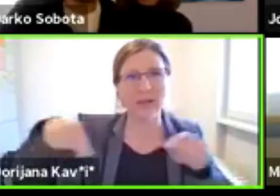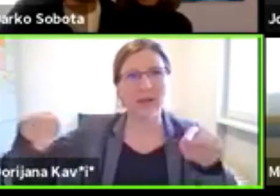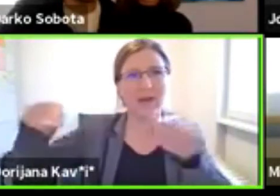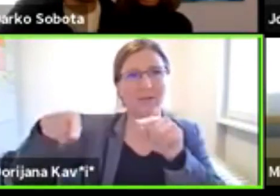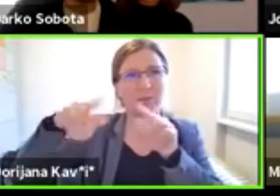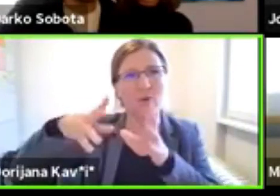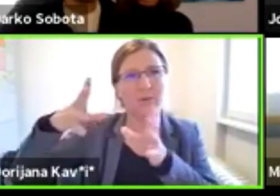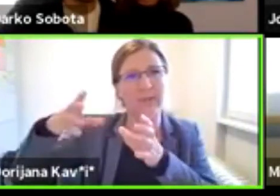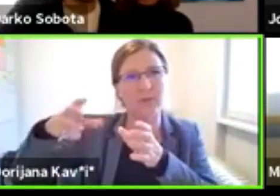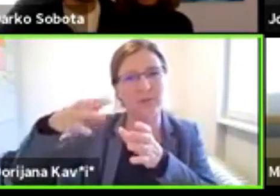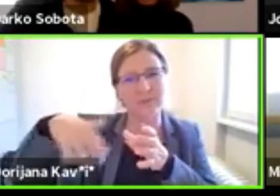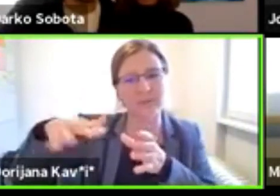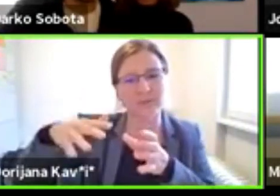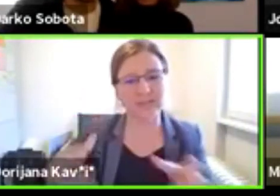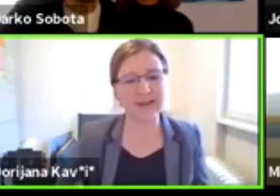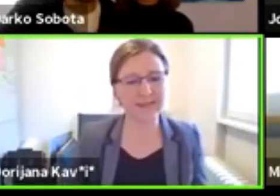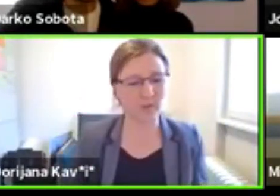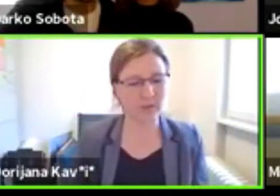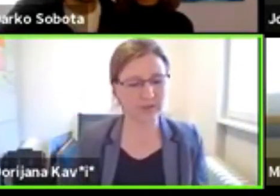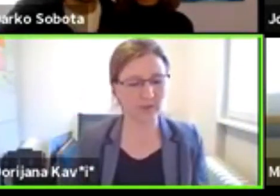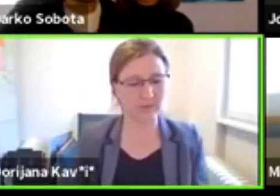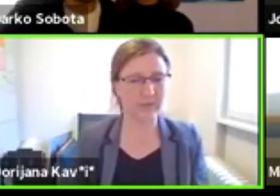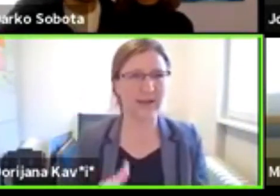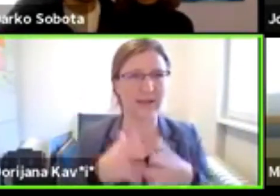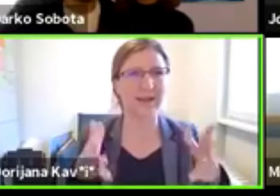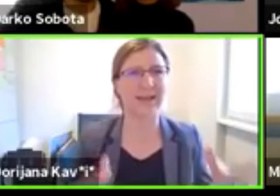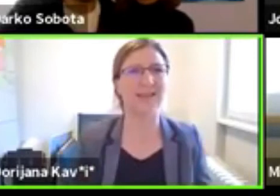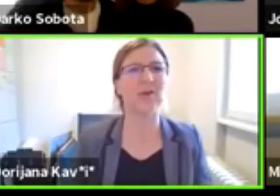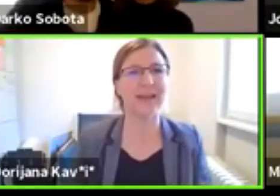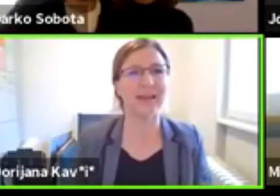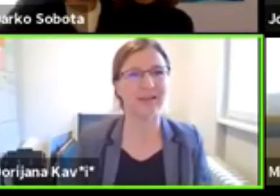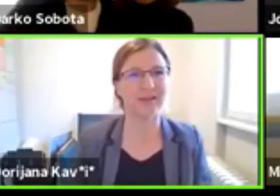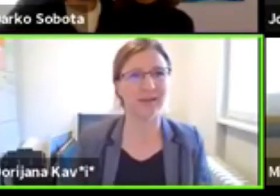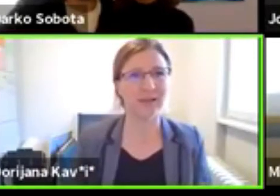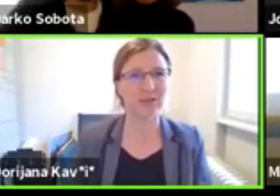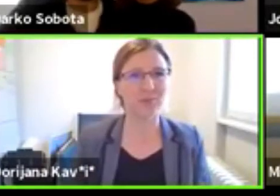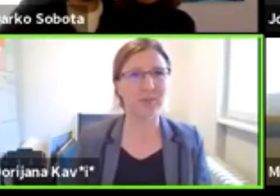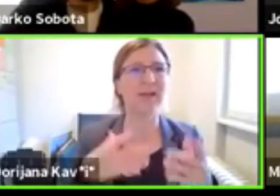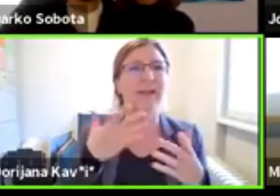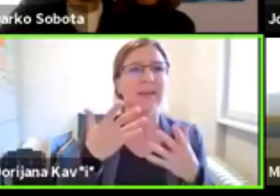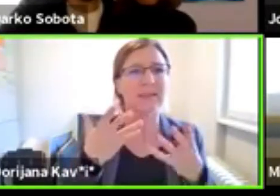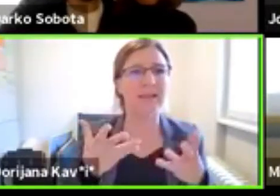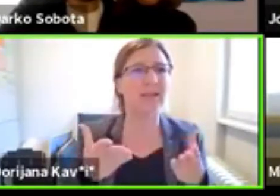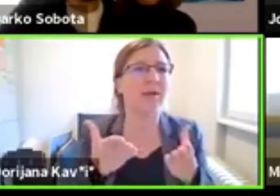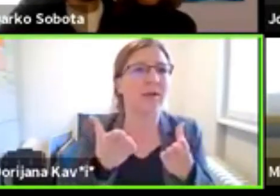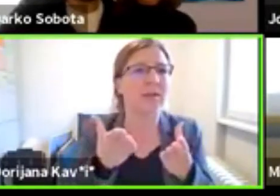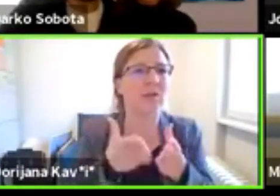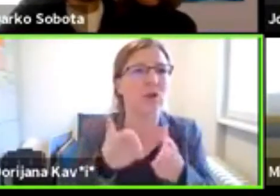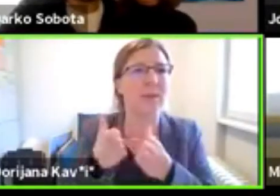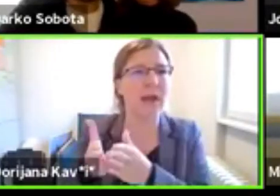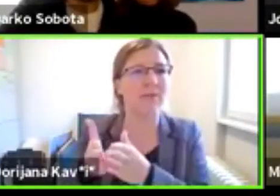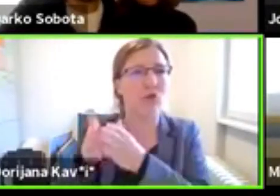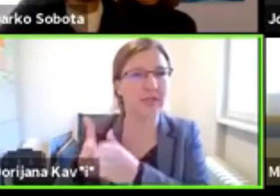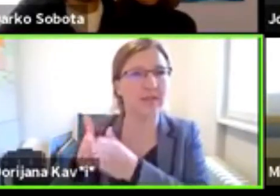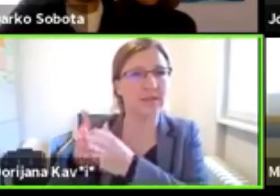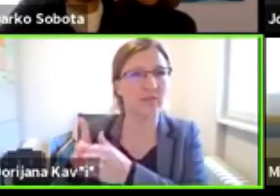čula, da su zajednica gluhih jedna od najheterogenijih skupina i zaista svako